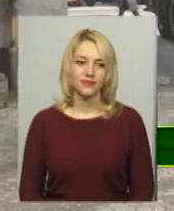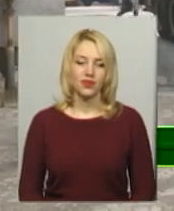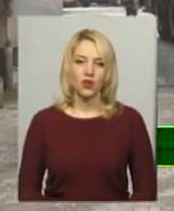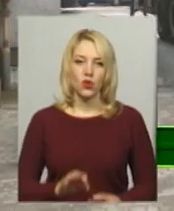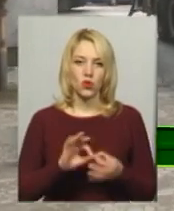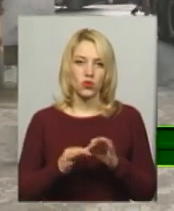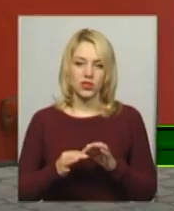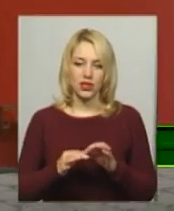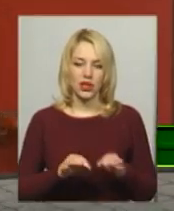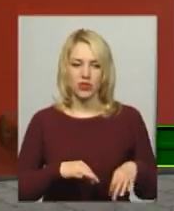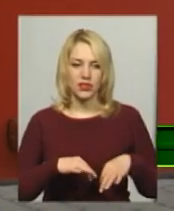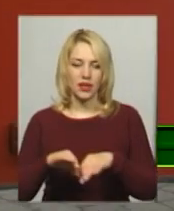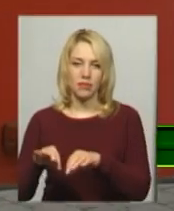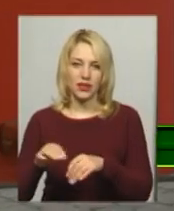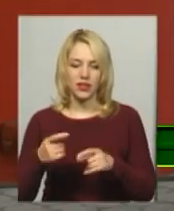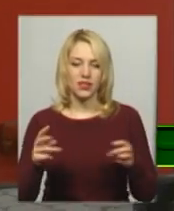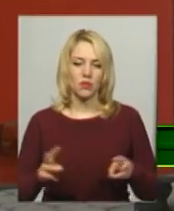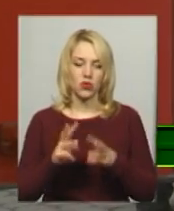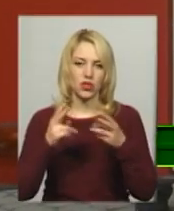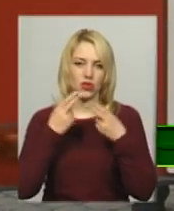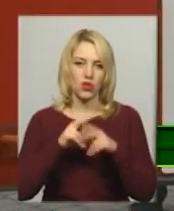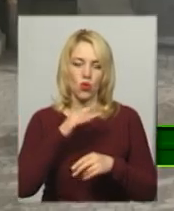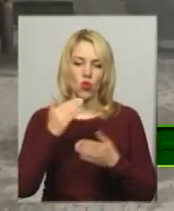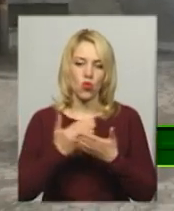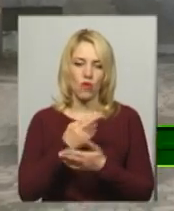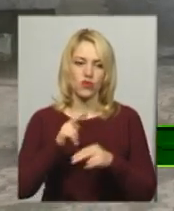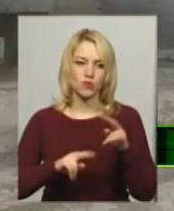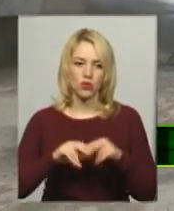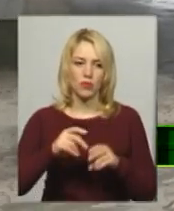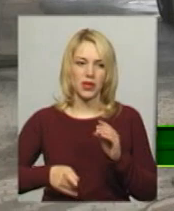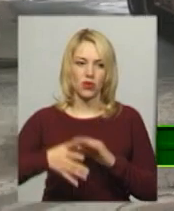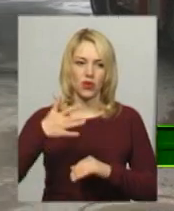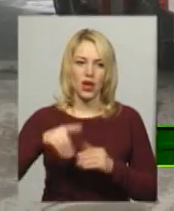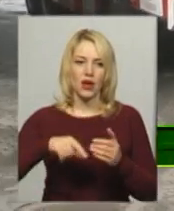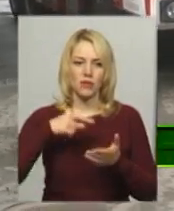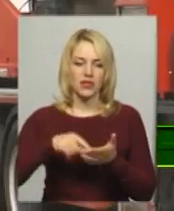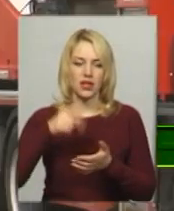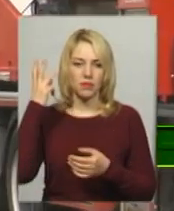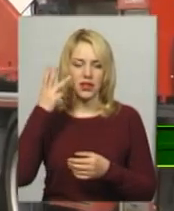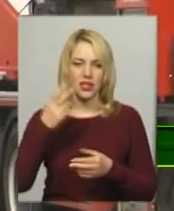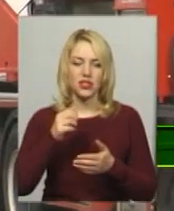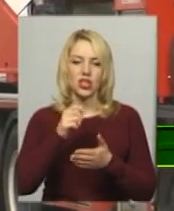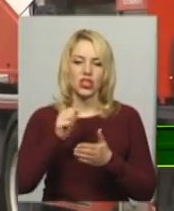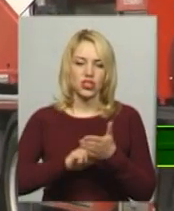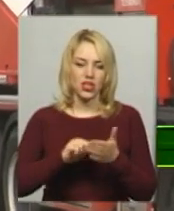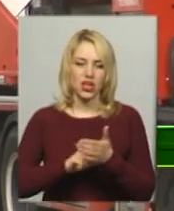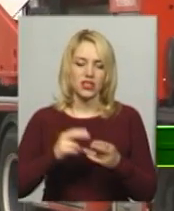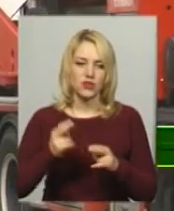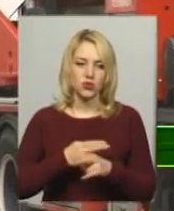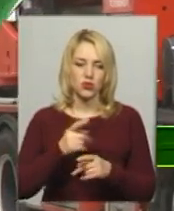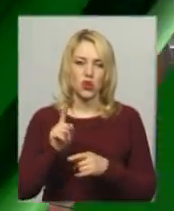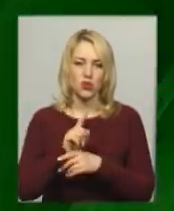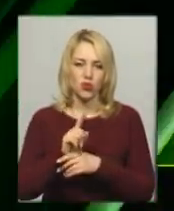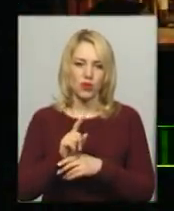Ускладнюється під'їзд пожежної техніки у новозбудованих багатоповерхівках Хмельницького. Усе через відсутність дотриманих норм пожежної